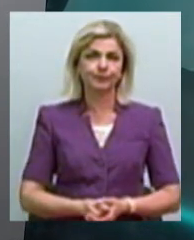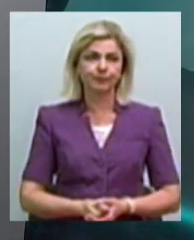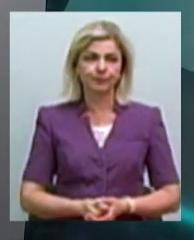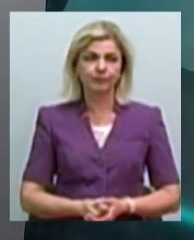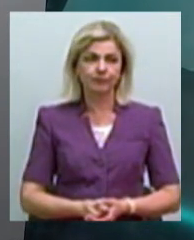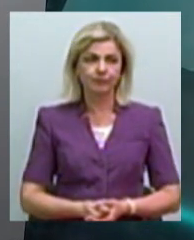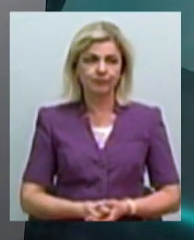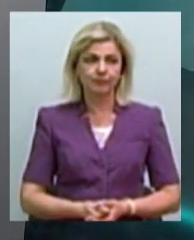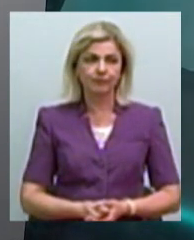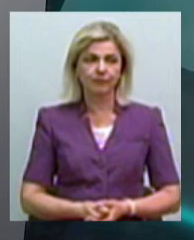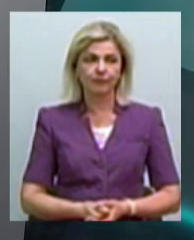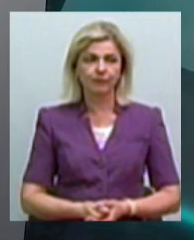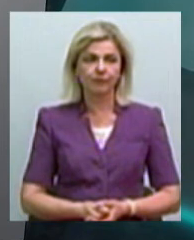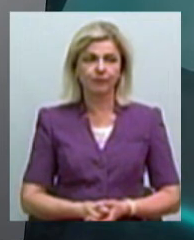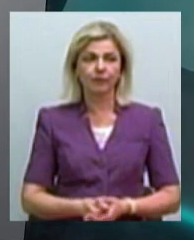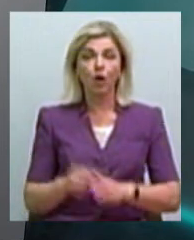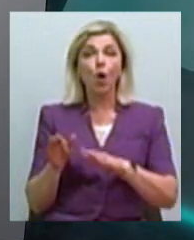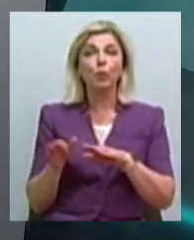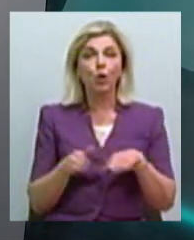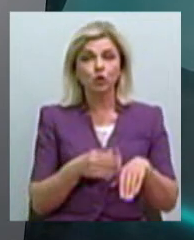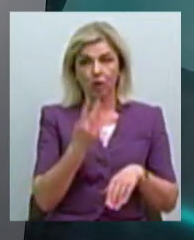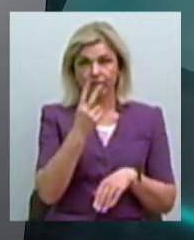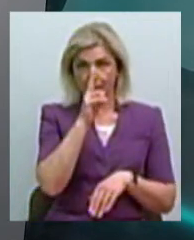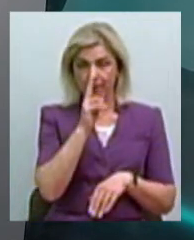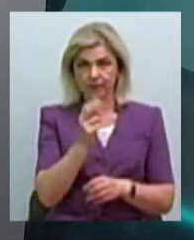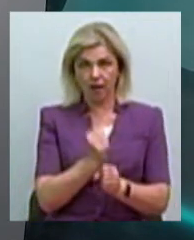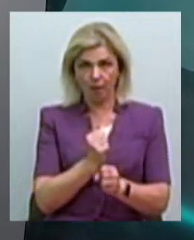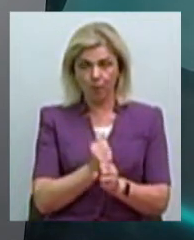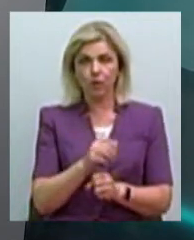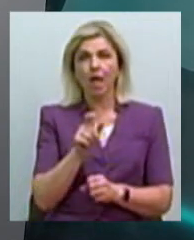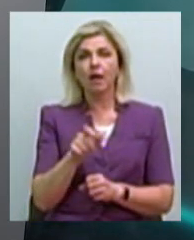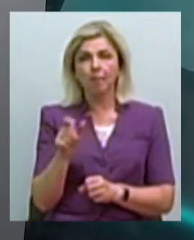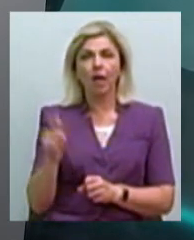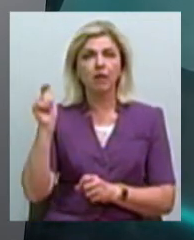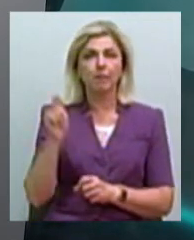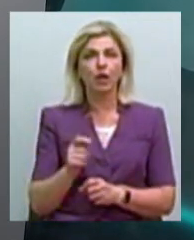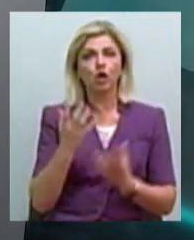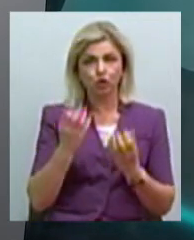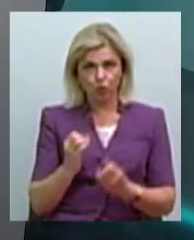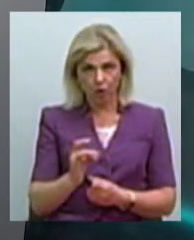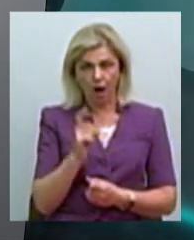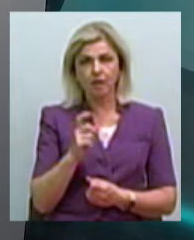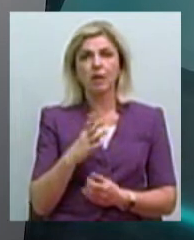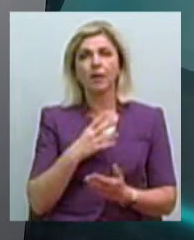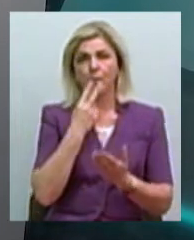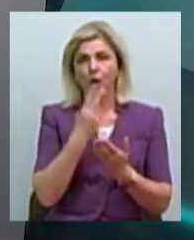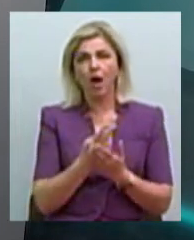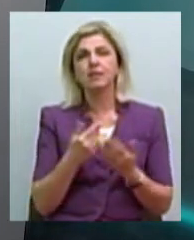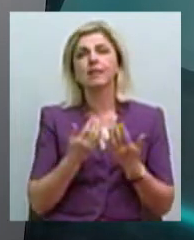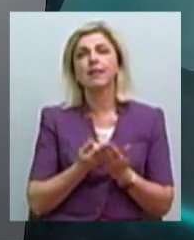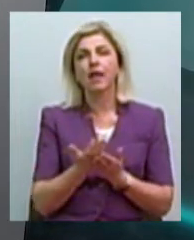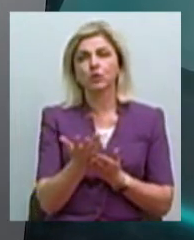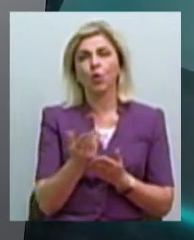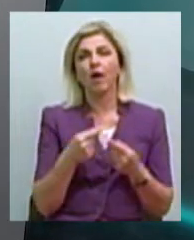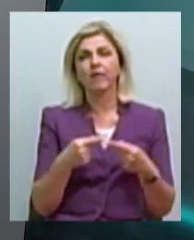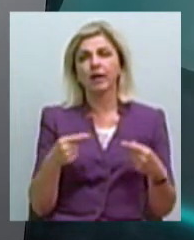деле, вот по прошествии практически 2 месяцев работы ребята приехали еще раз. Они презентовали несколько вариантов. Угу. То есть было